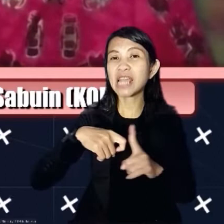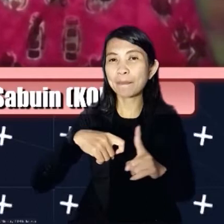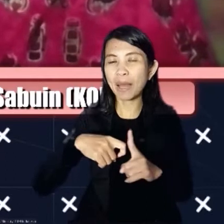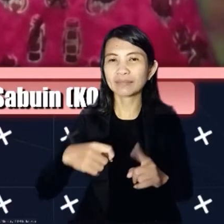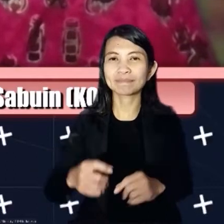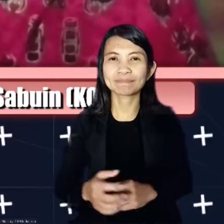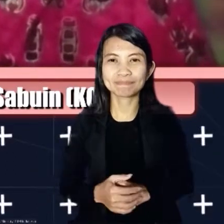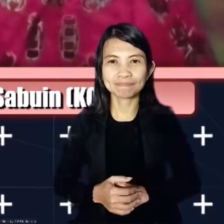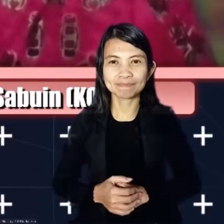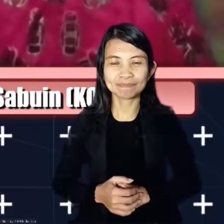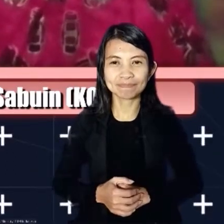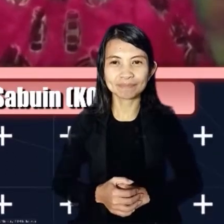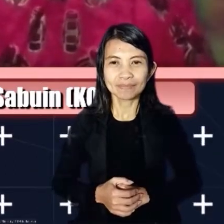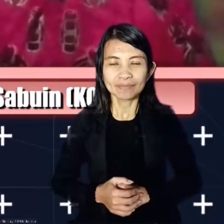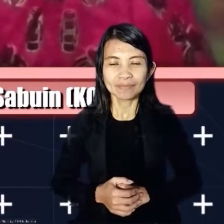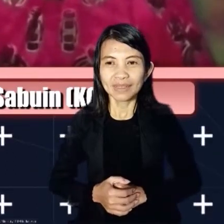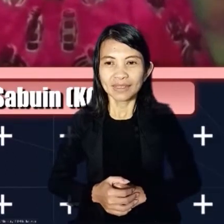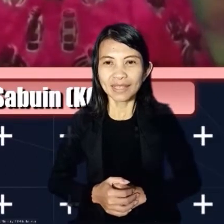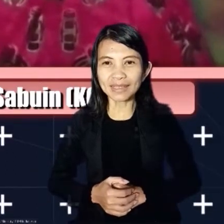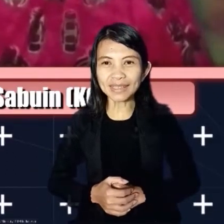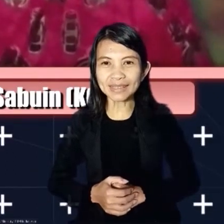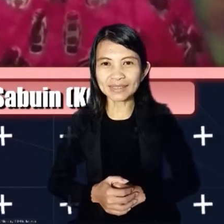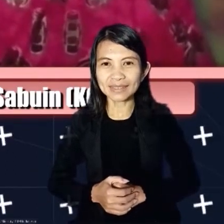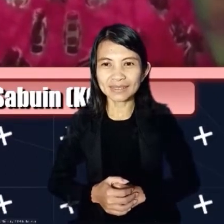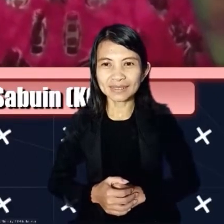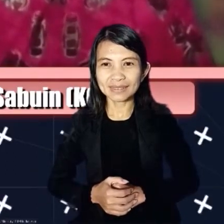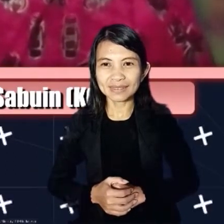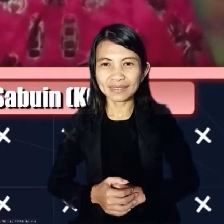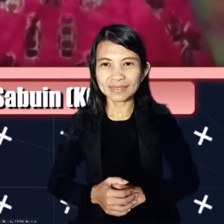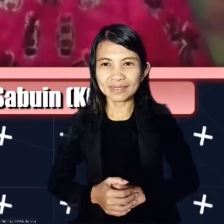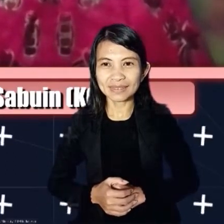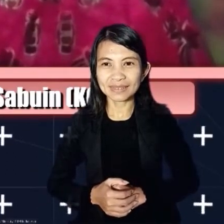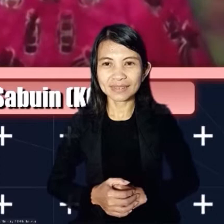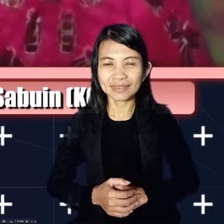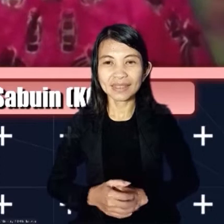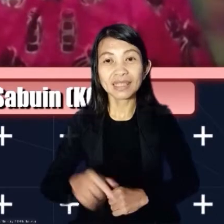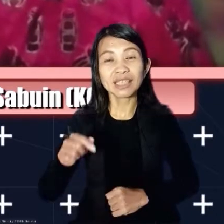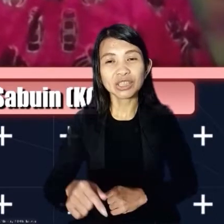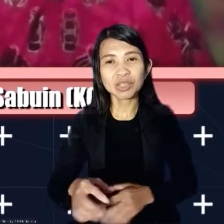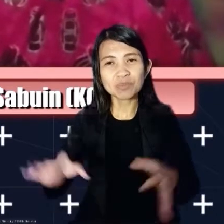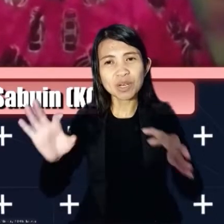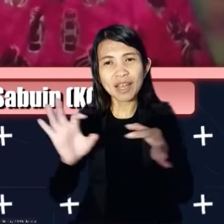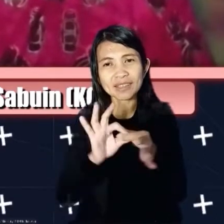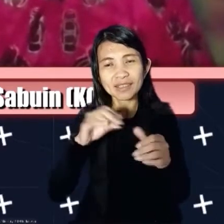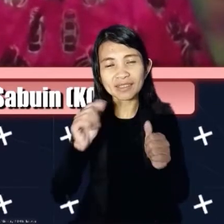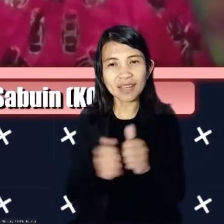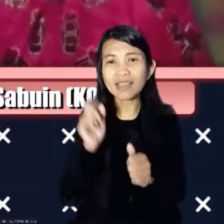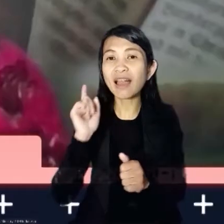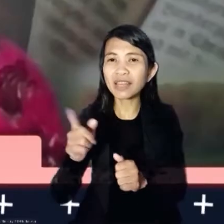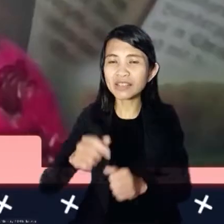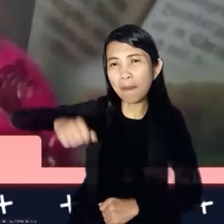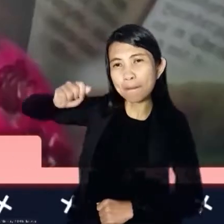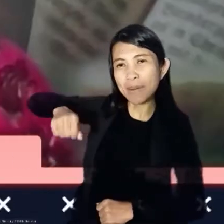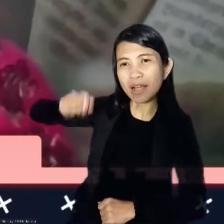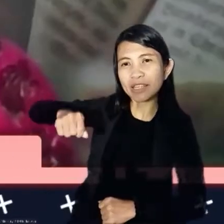dan ini berkaitan dengan adanya penghakiman mengajarkan adanya